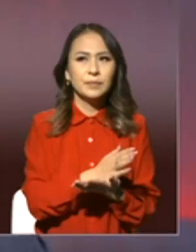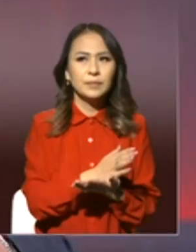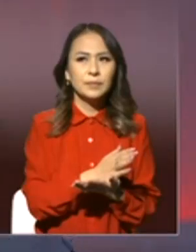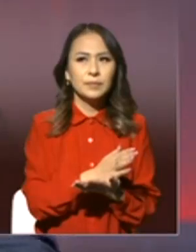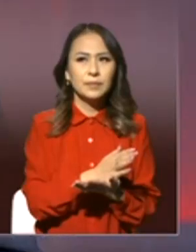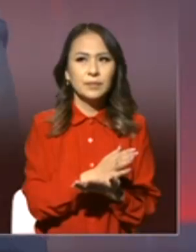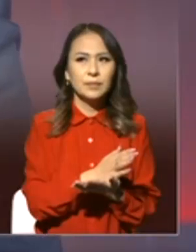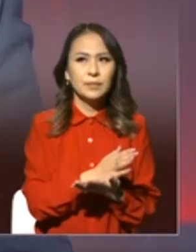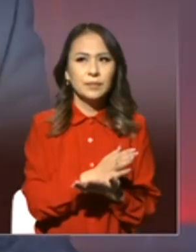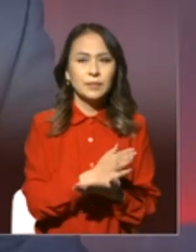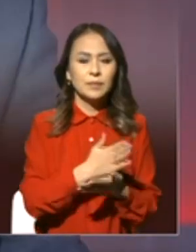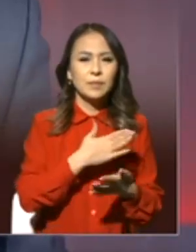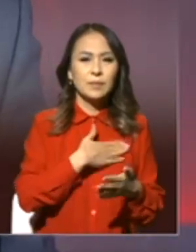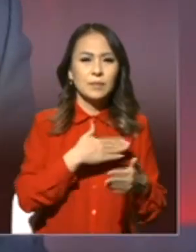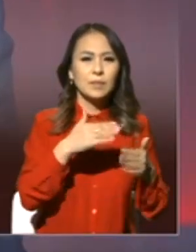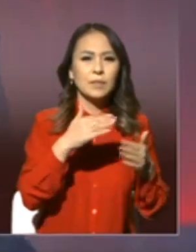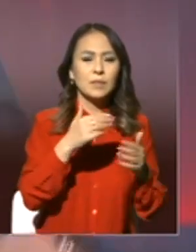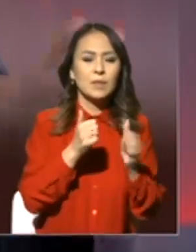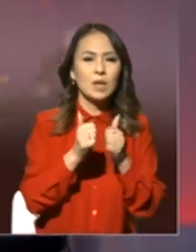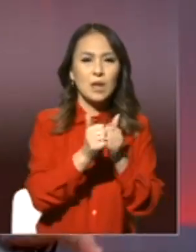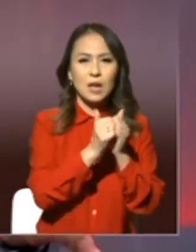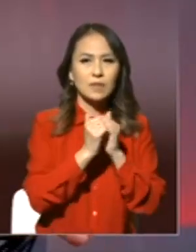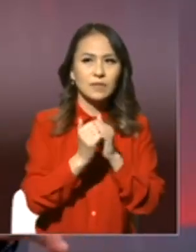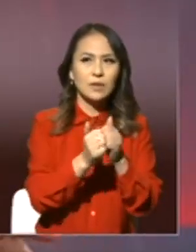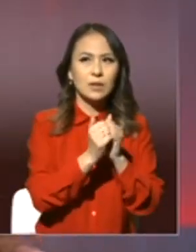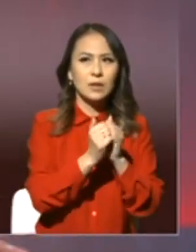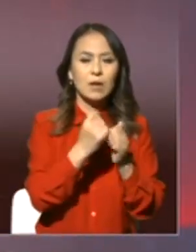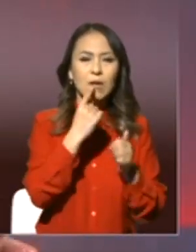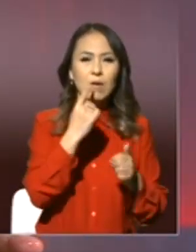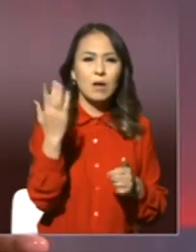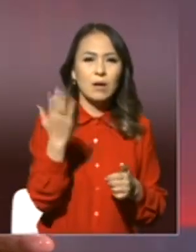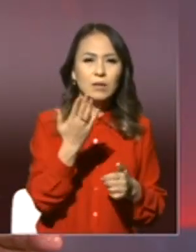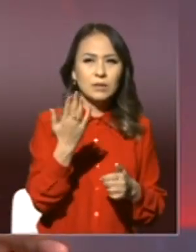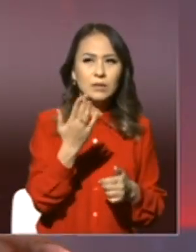Олар кәдімгі біз сияқты қатарымызда жүреді, әдемі сөйлейді.